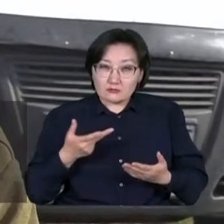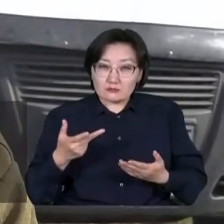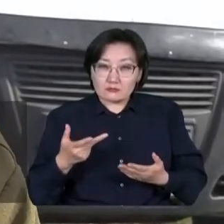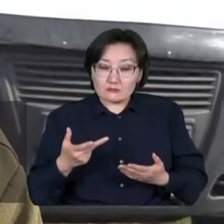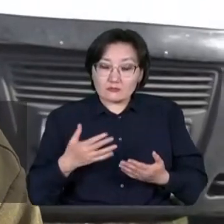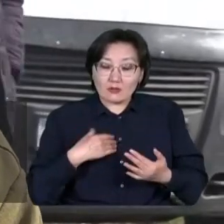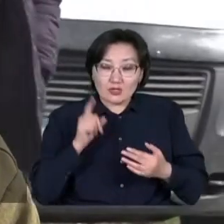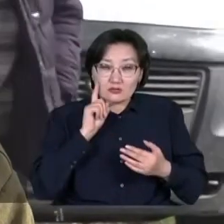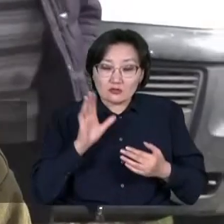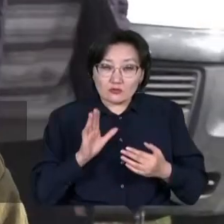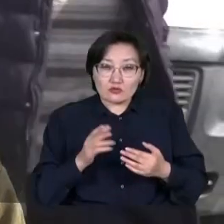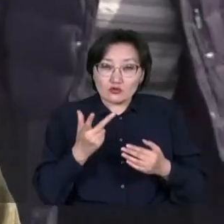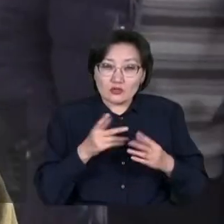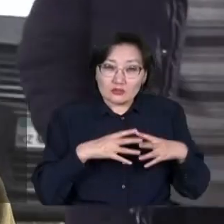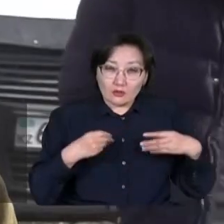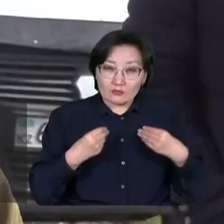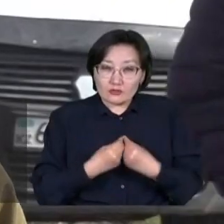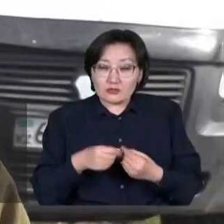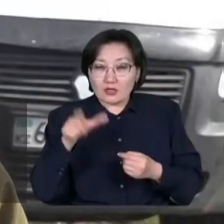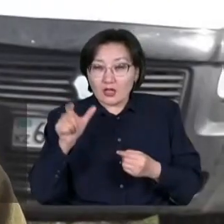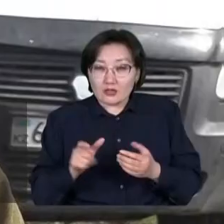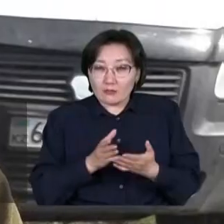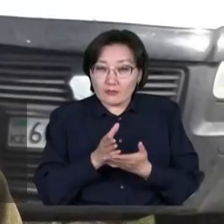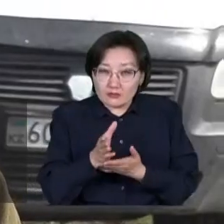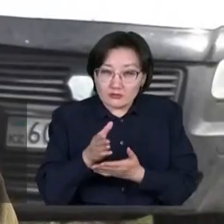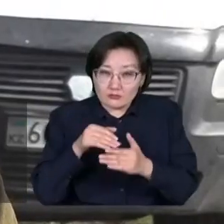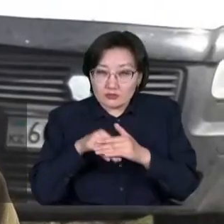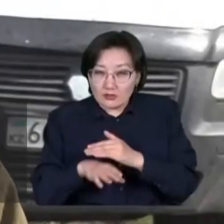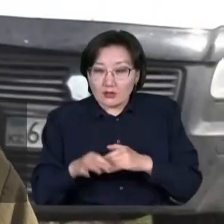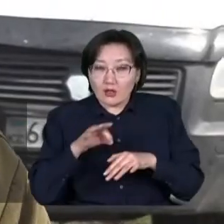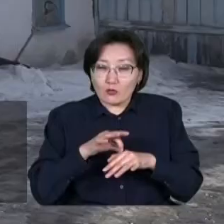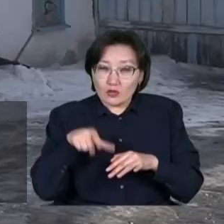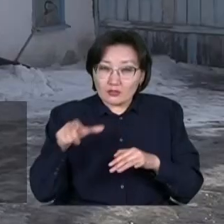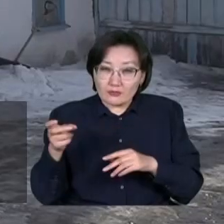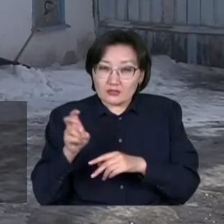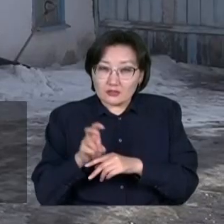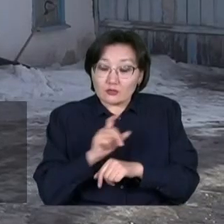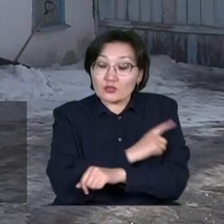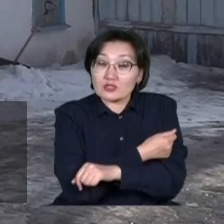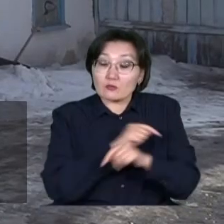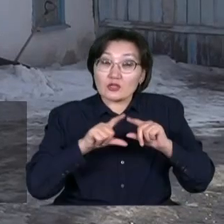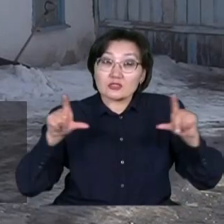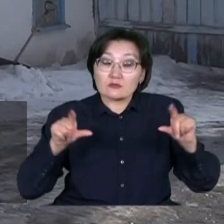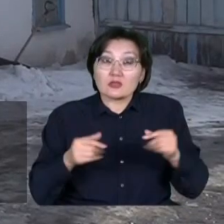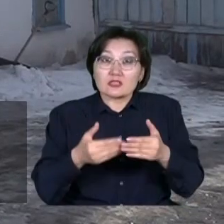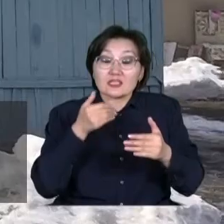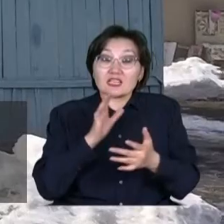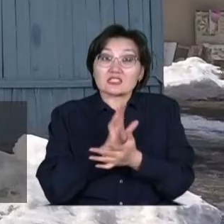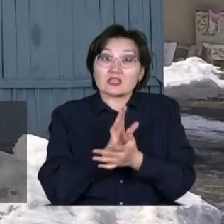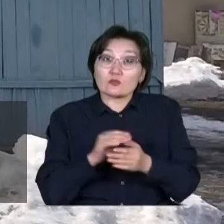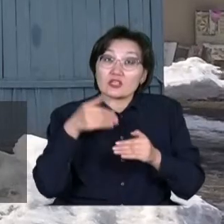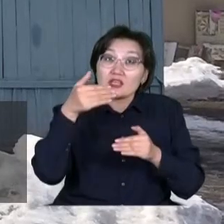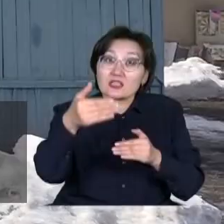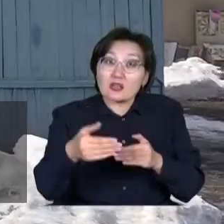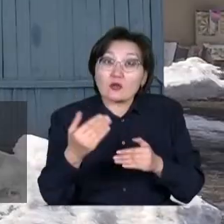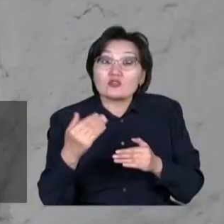Бізге ыңғайсыз да мына жерде үш семьяға ше адамдар кіріп шығып жатыр, ауру адам бір келеді мысалға. Медициналық мекеменің алды батпақ болса, арты